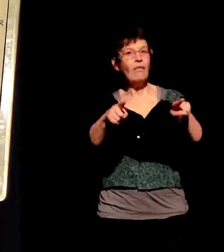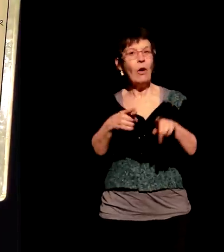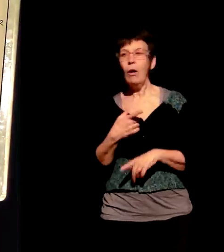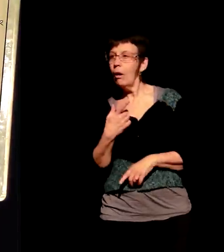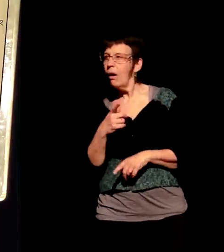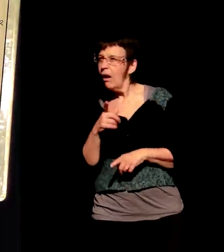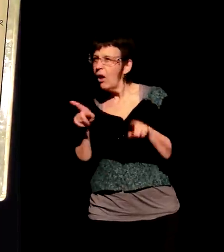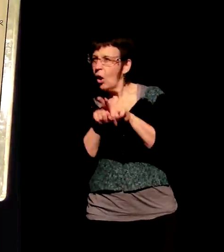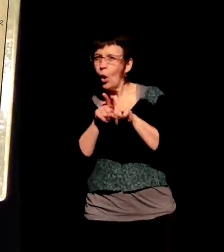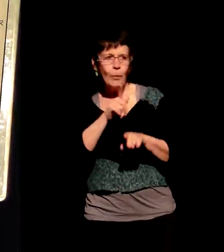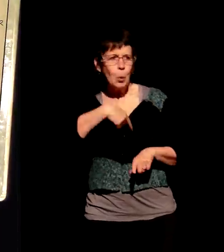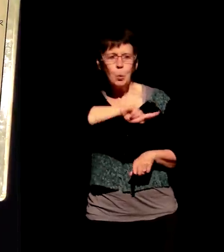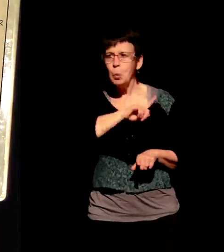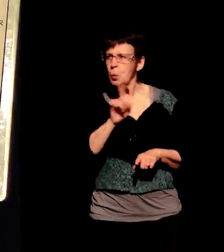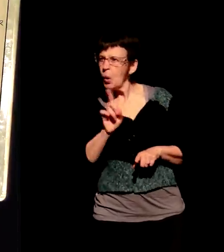Ils sont pas comme nous.